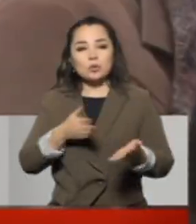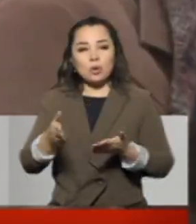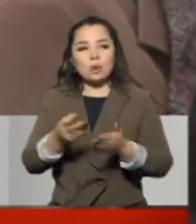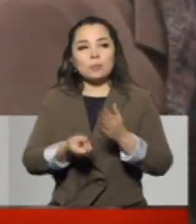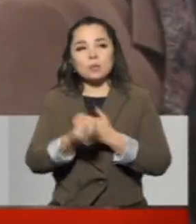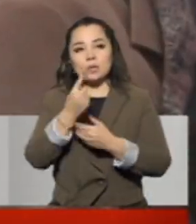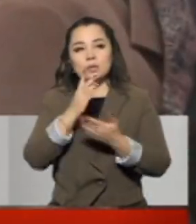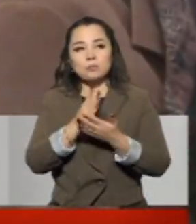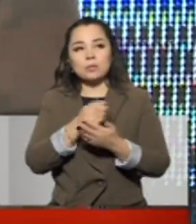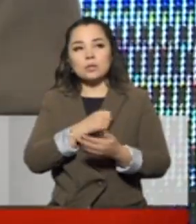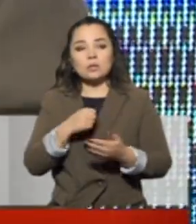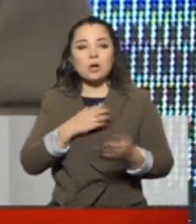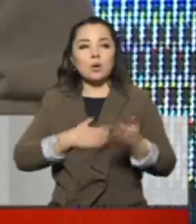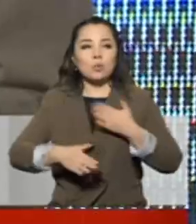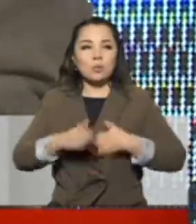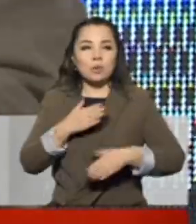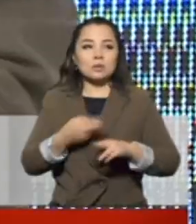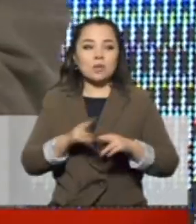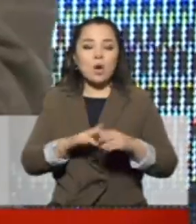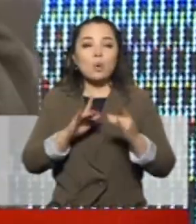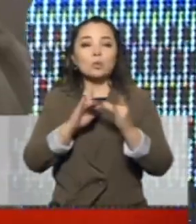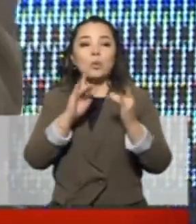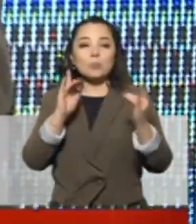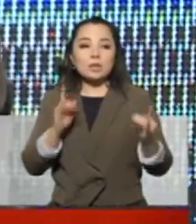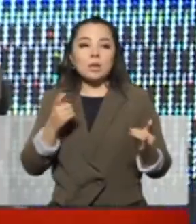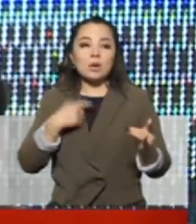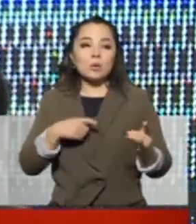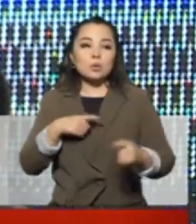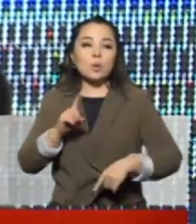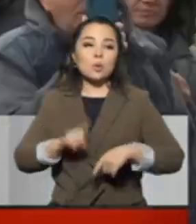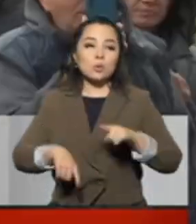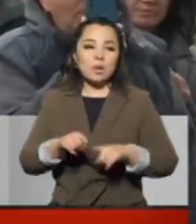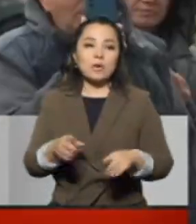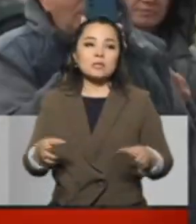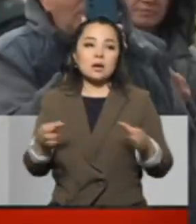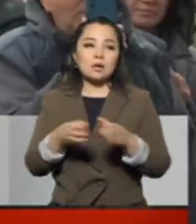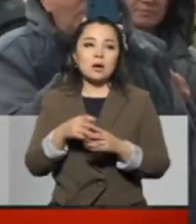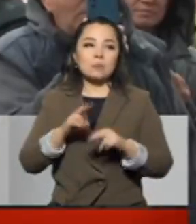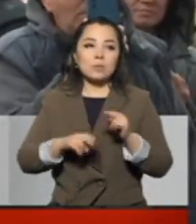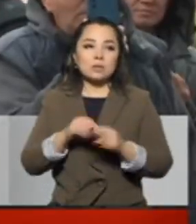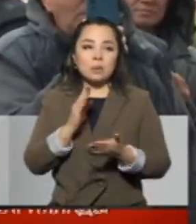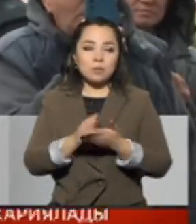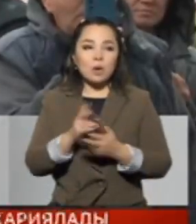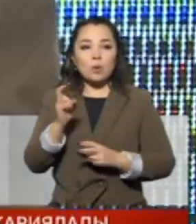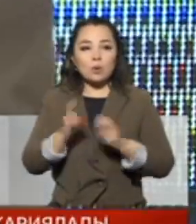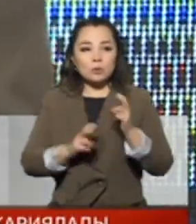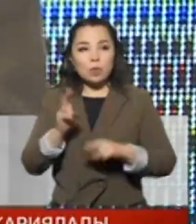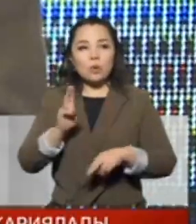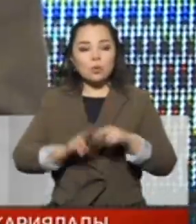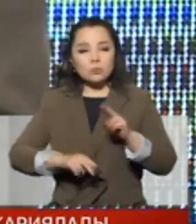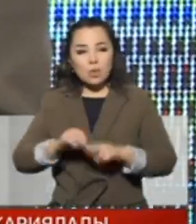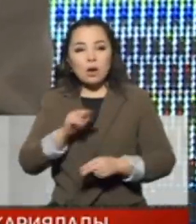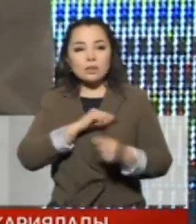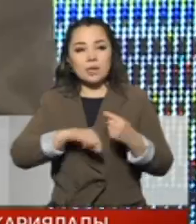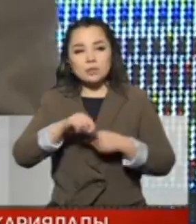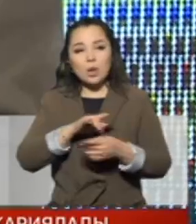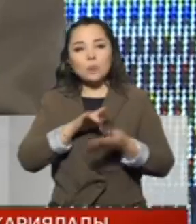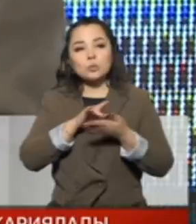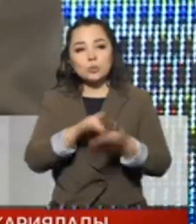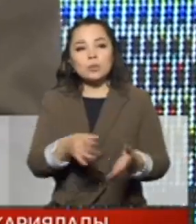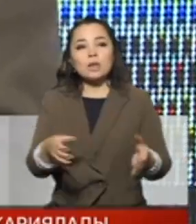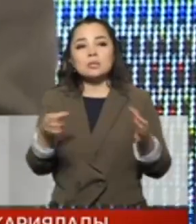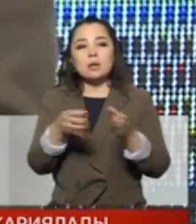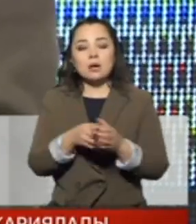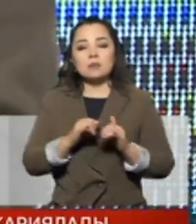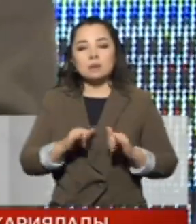пайда болды. Ең қуаныштысы көпірдің өзіміздің отандық компания салды. Өнеркәсіп, құрылыс, кәсіпкерлік және туризм